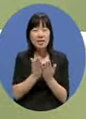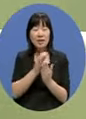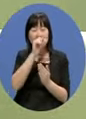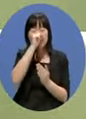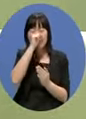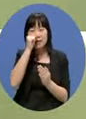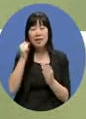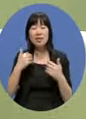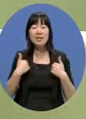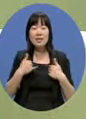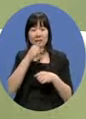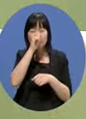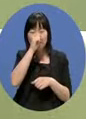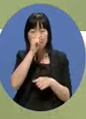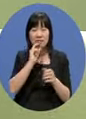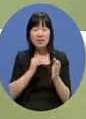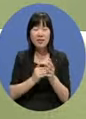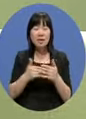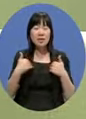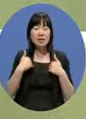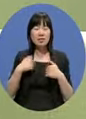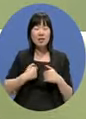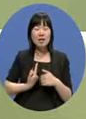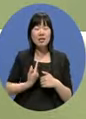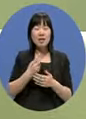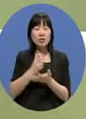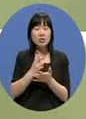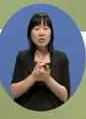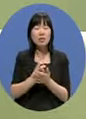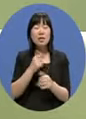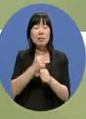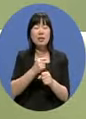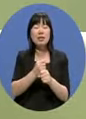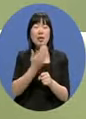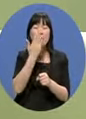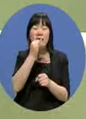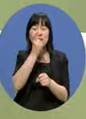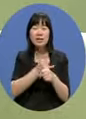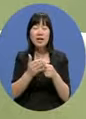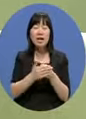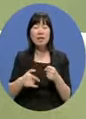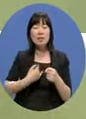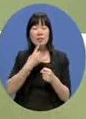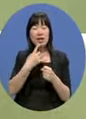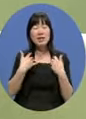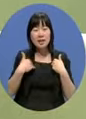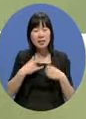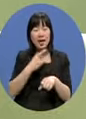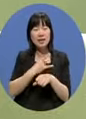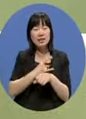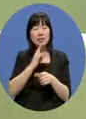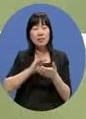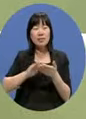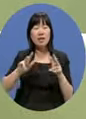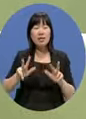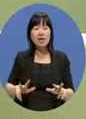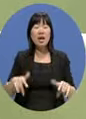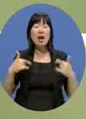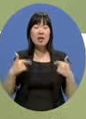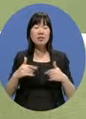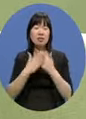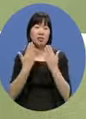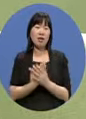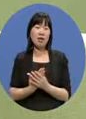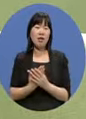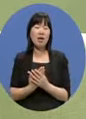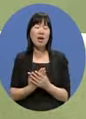게임도 좋고 그런데요이 게임 같은 거 자기가 한번 규칙을 한번 만들어 봐서 자신만의 게임을 한번 해 보는 겁니다 그러니까 여기서 항상 다